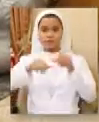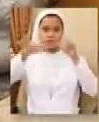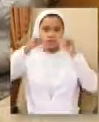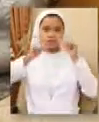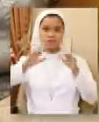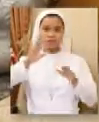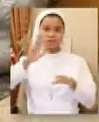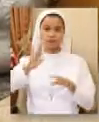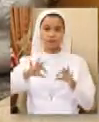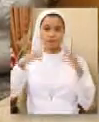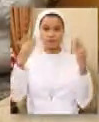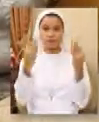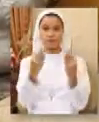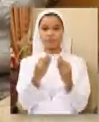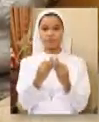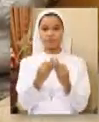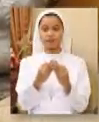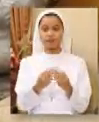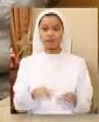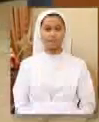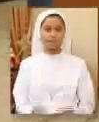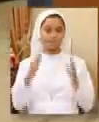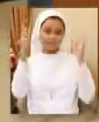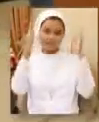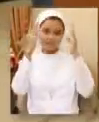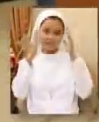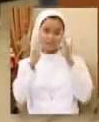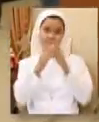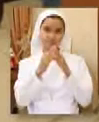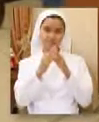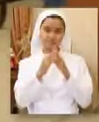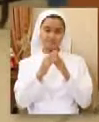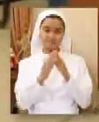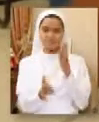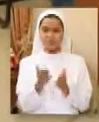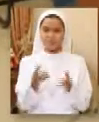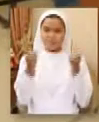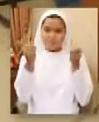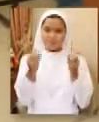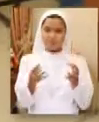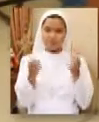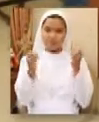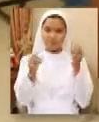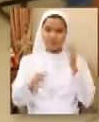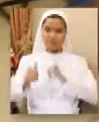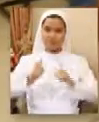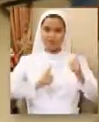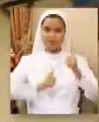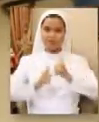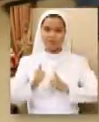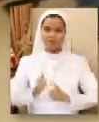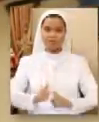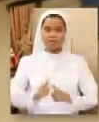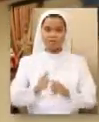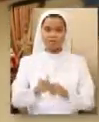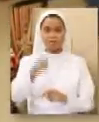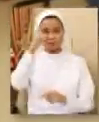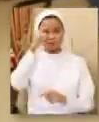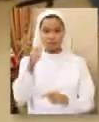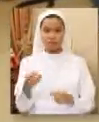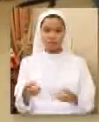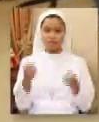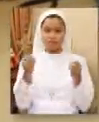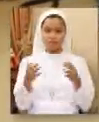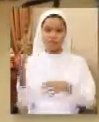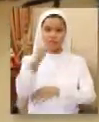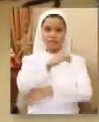stay with us sa atong programang Kamusta po, Bishop? Bishop, parang napakadami na namang activities ang ginawa mo for the past